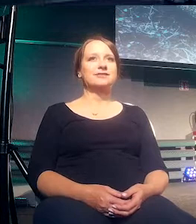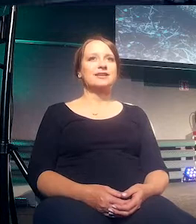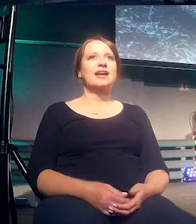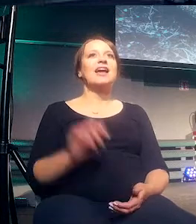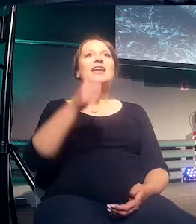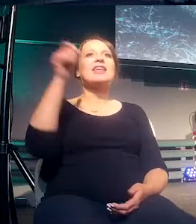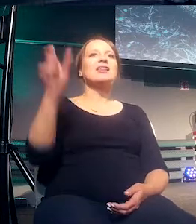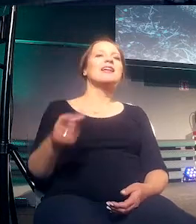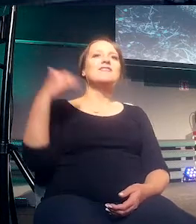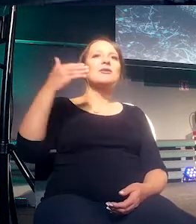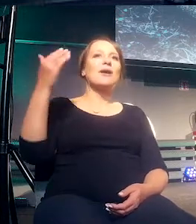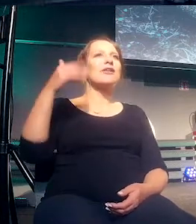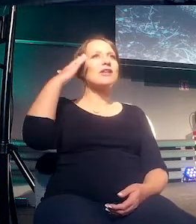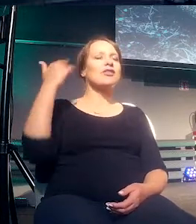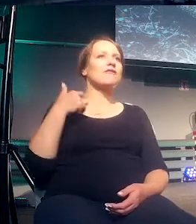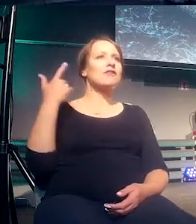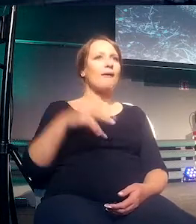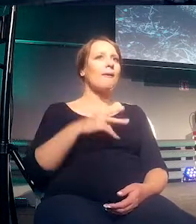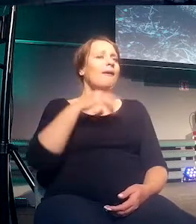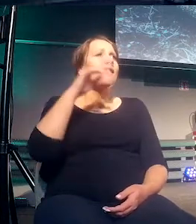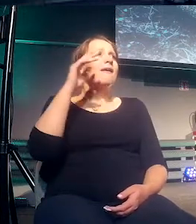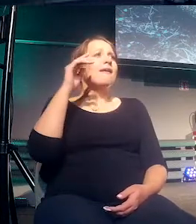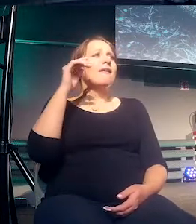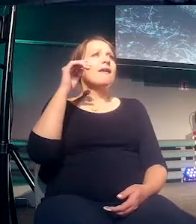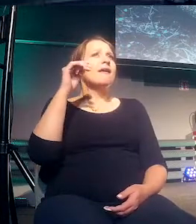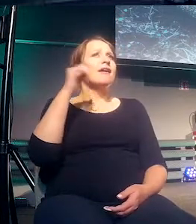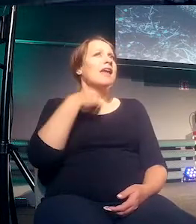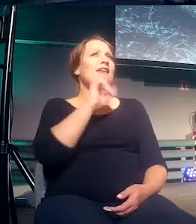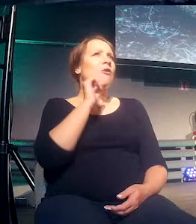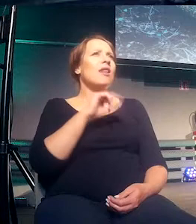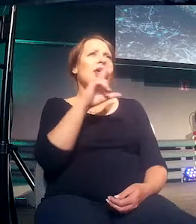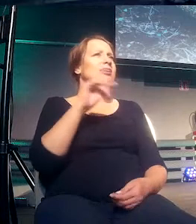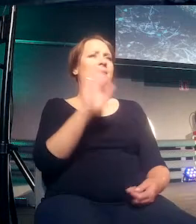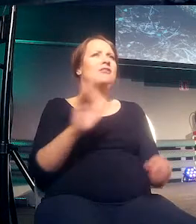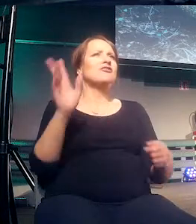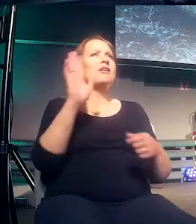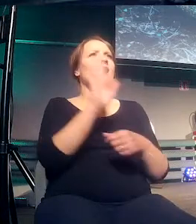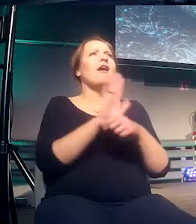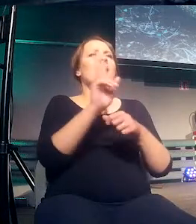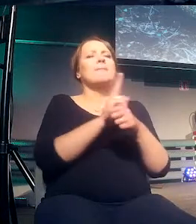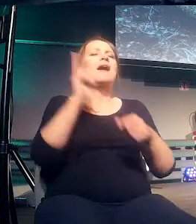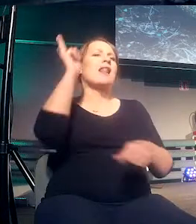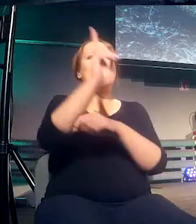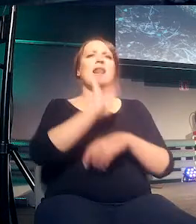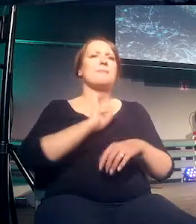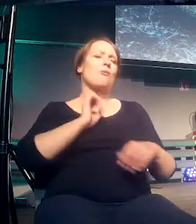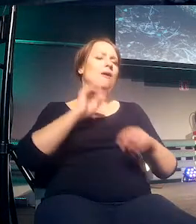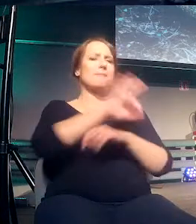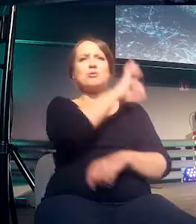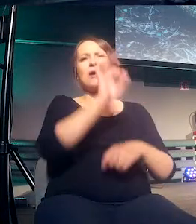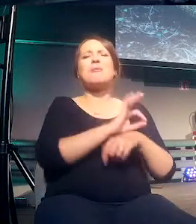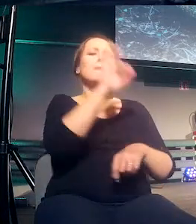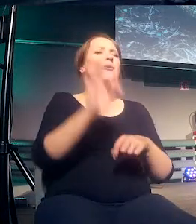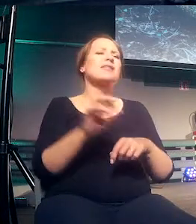moich wykładowców dowiedziałam się, że nie, w ogóle ja nigdy nie zrobię żadnej kariery jako projektant, bo prawdziwy projektant to powinien